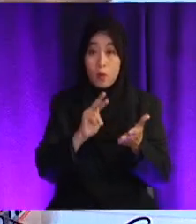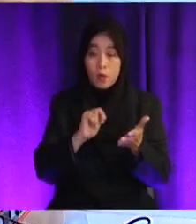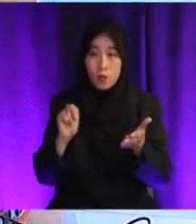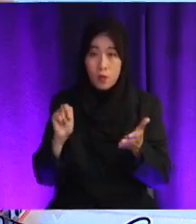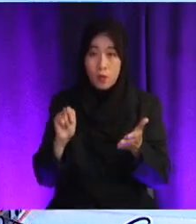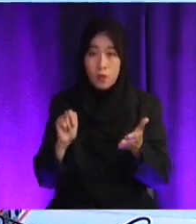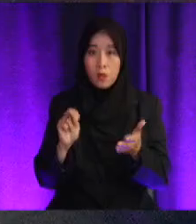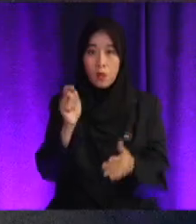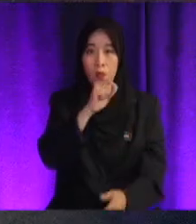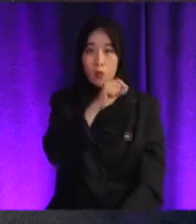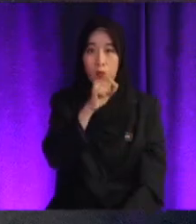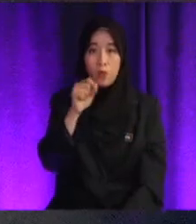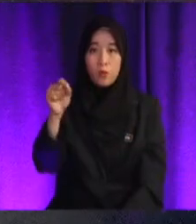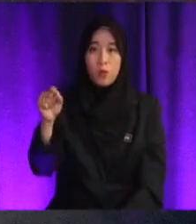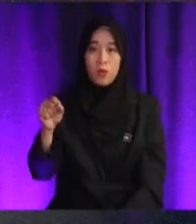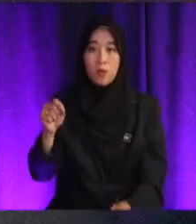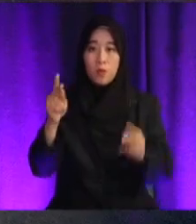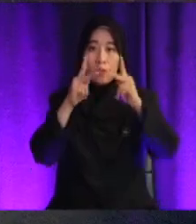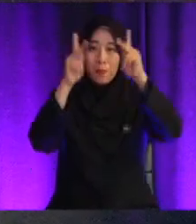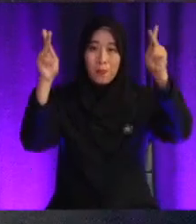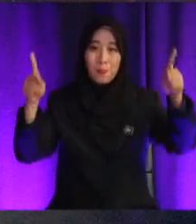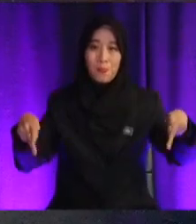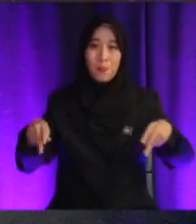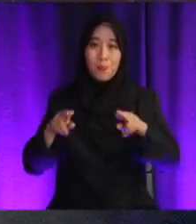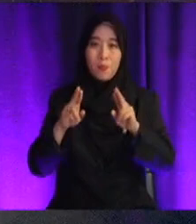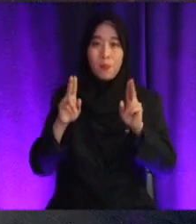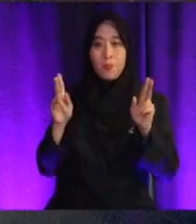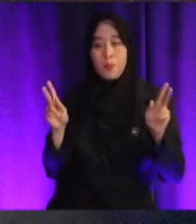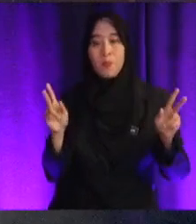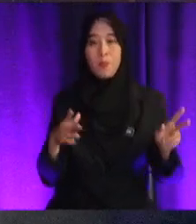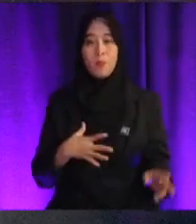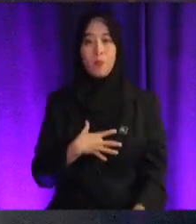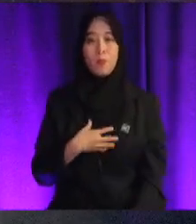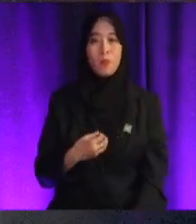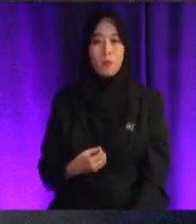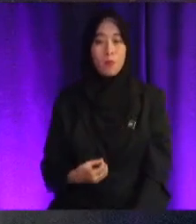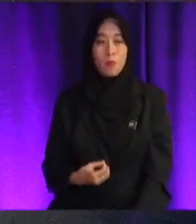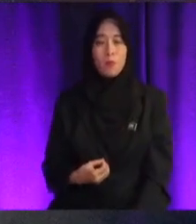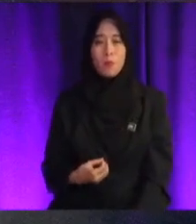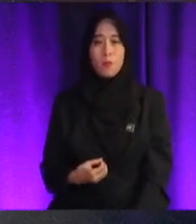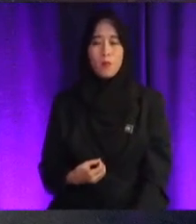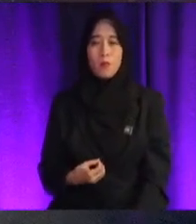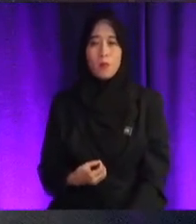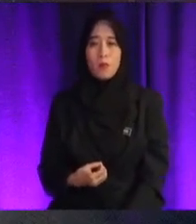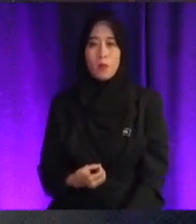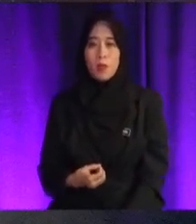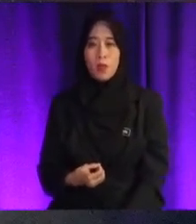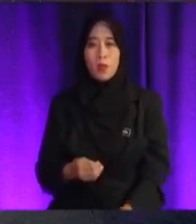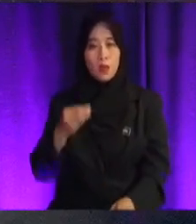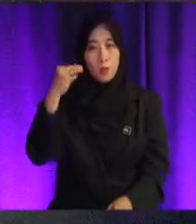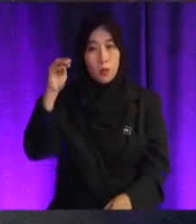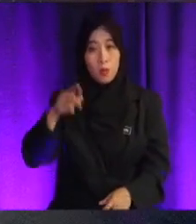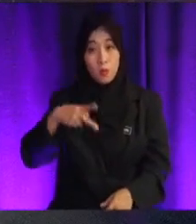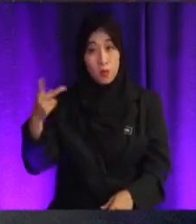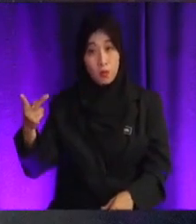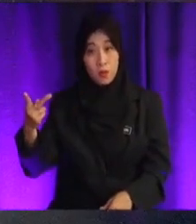Boleh, cikgu. Okey. So kalau ohm tadi bila kita keadaan switch on, dia nilai meter pelbagai adalah 0 ohm,